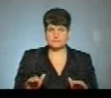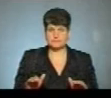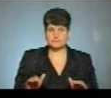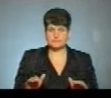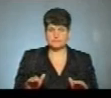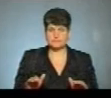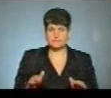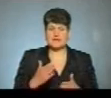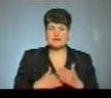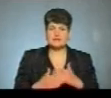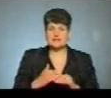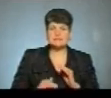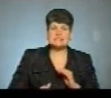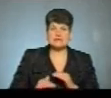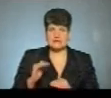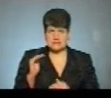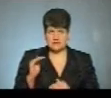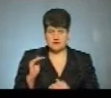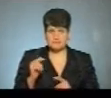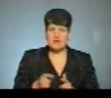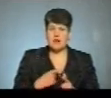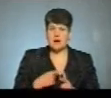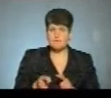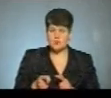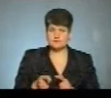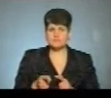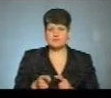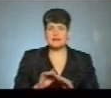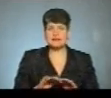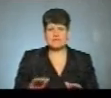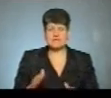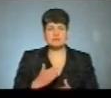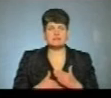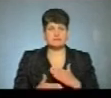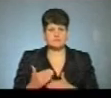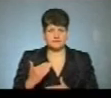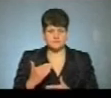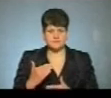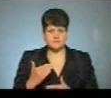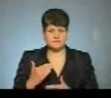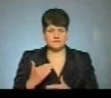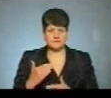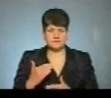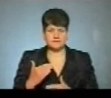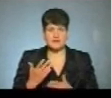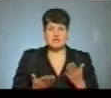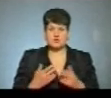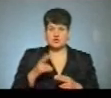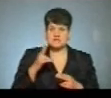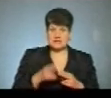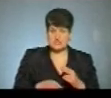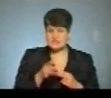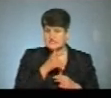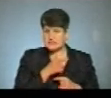дітям інвалідам з дитинства або дітям з інвалідністю, то якщо закінчився